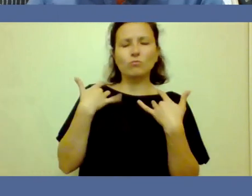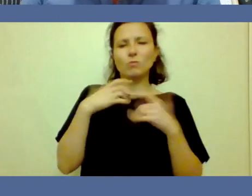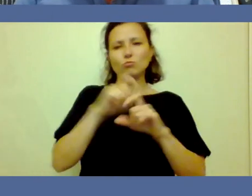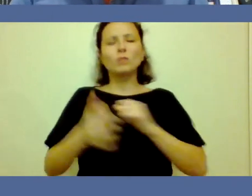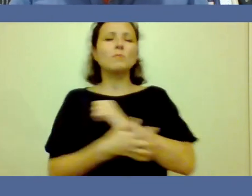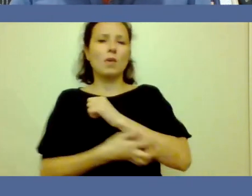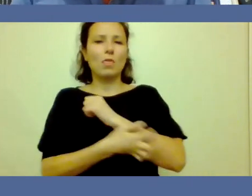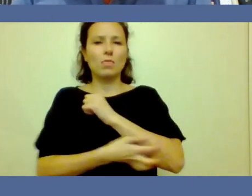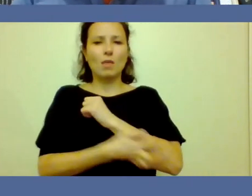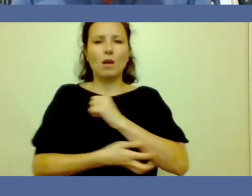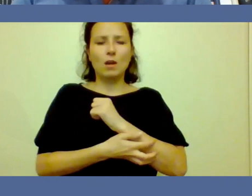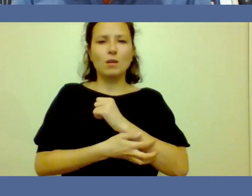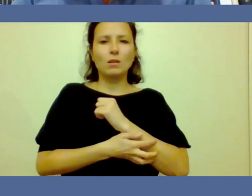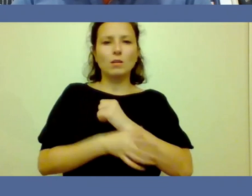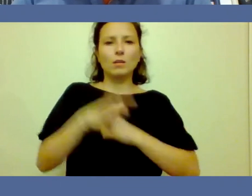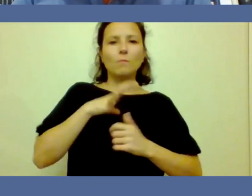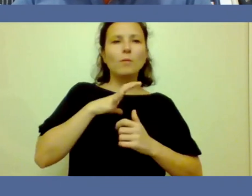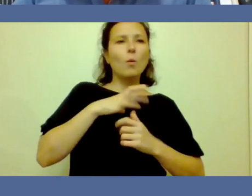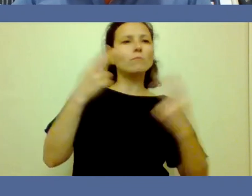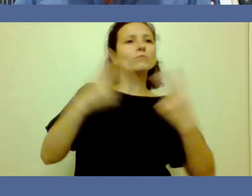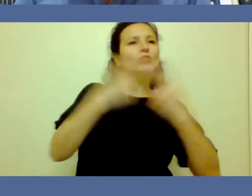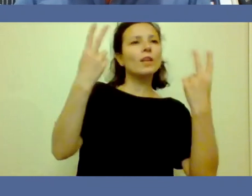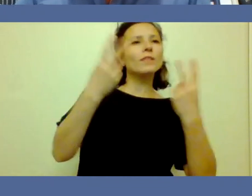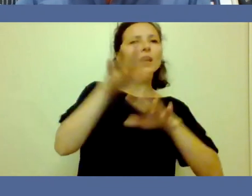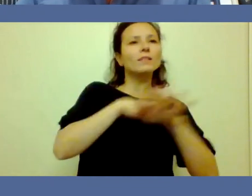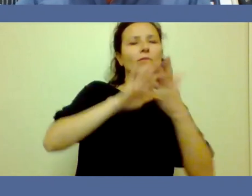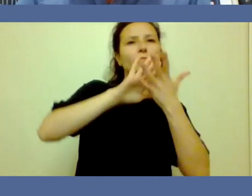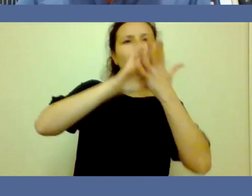kiedy przeistaczałam się z dziennikarki w pisarkę i